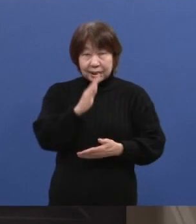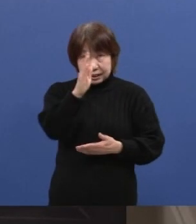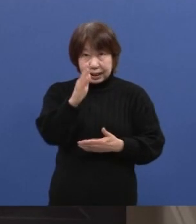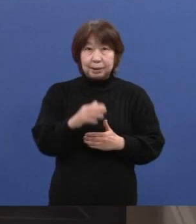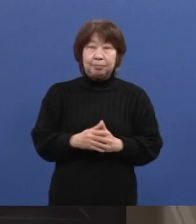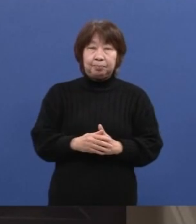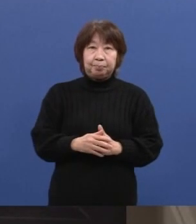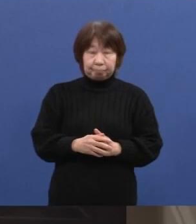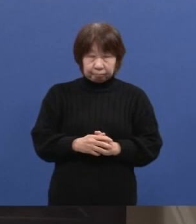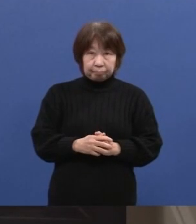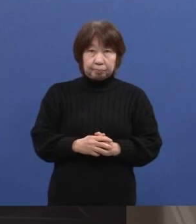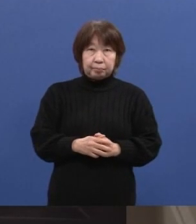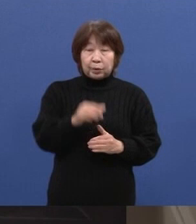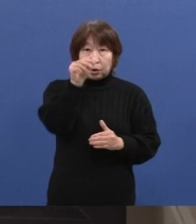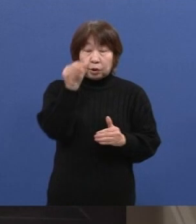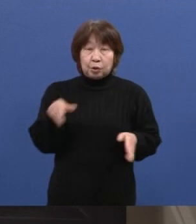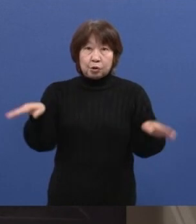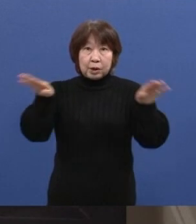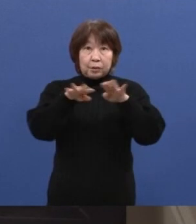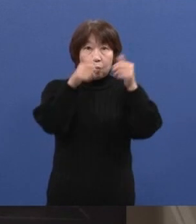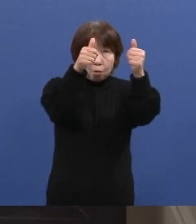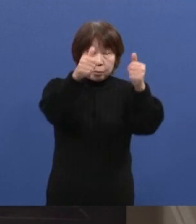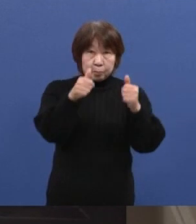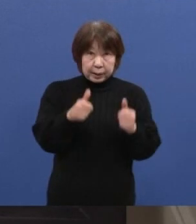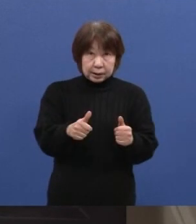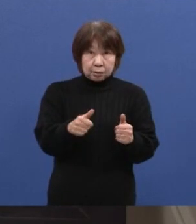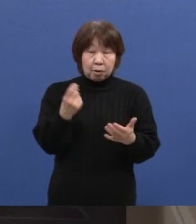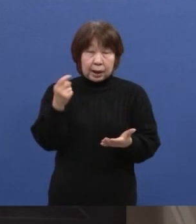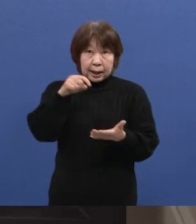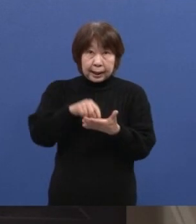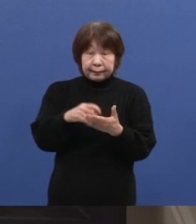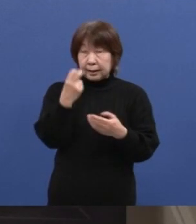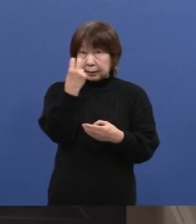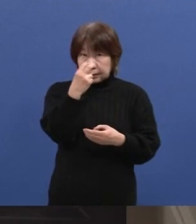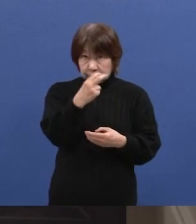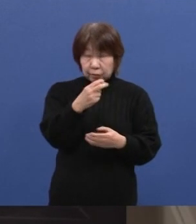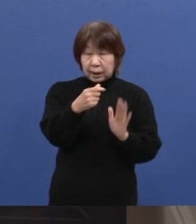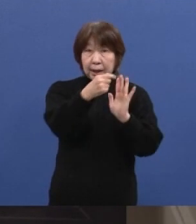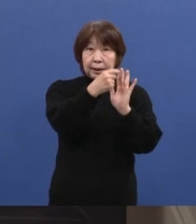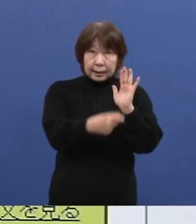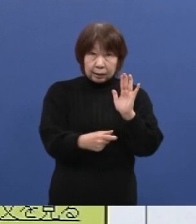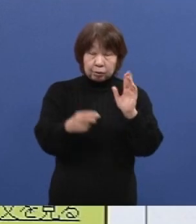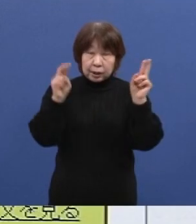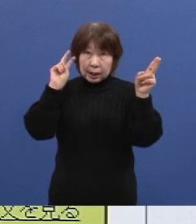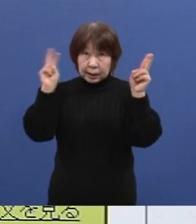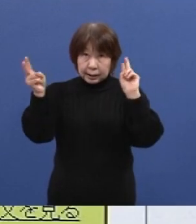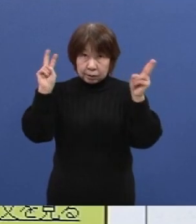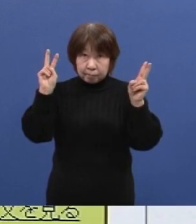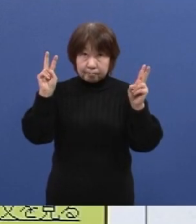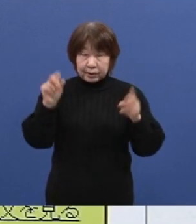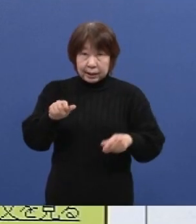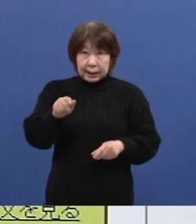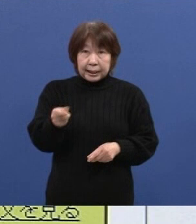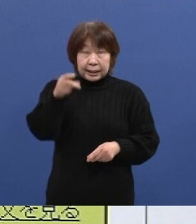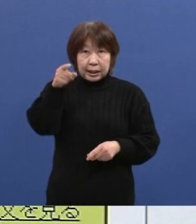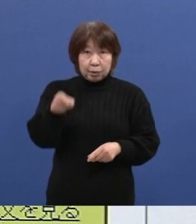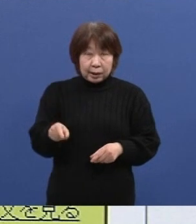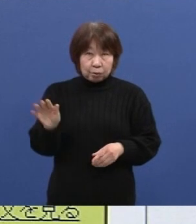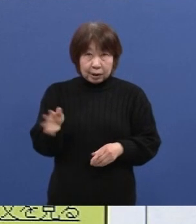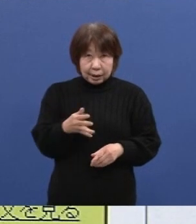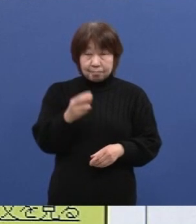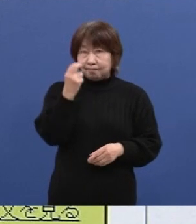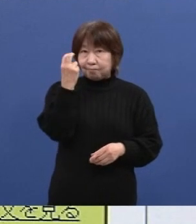高槻市立図書館のホームページの簡単検索でタイトルや出版社などのキーワードから探すことができます